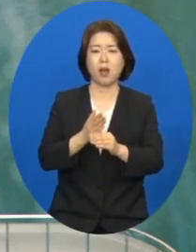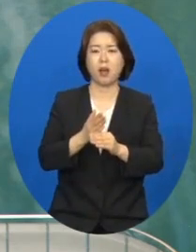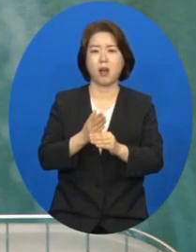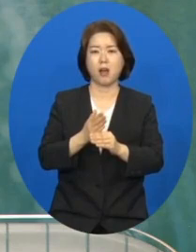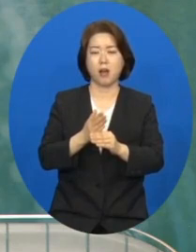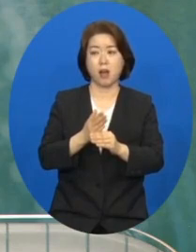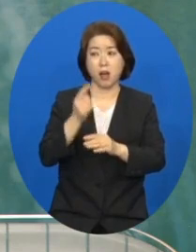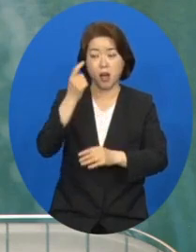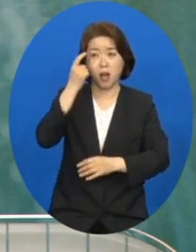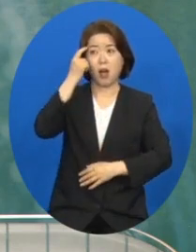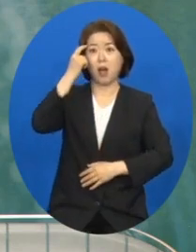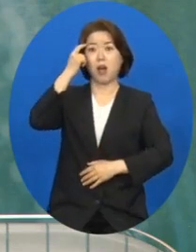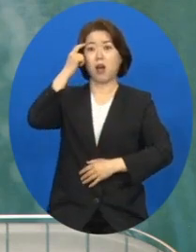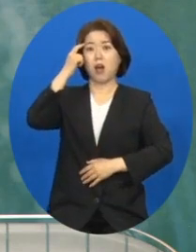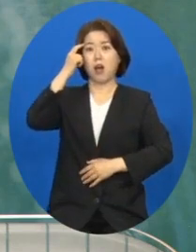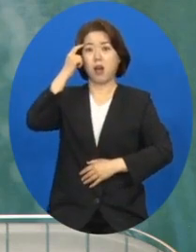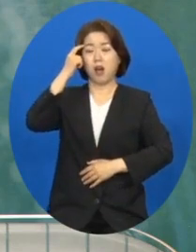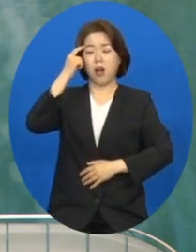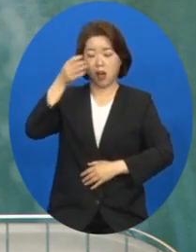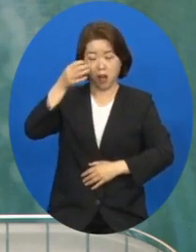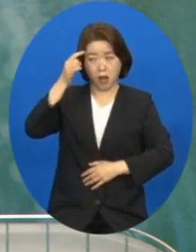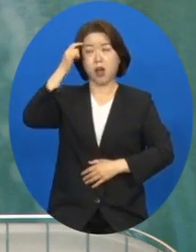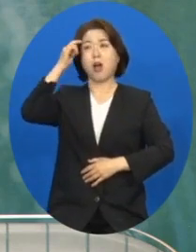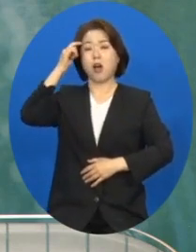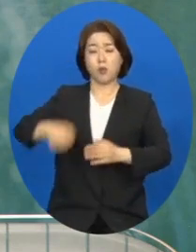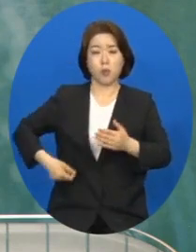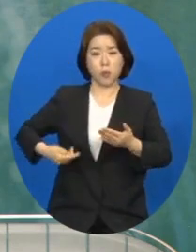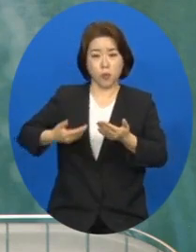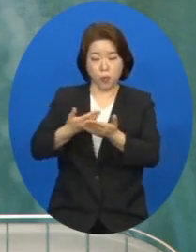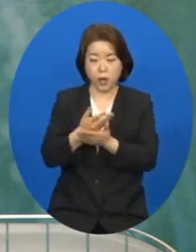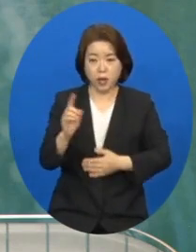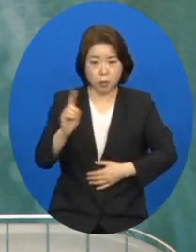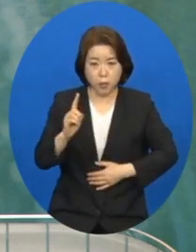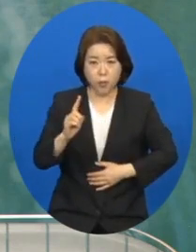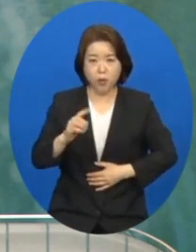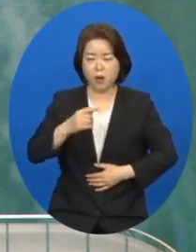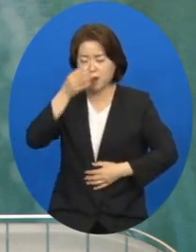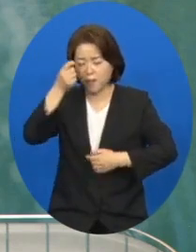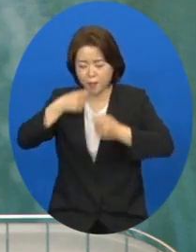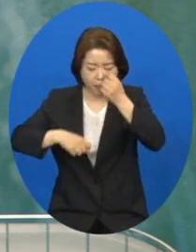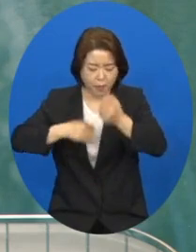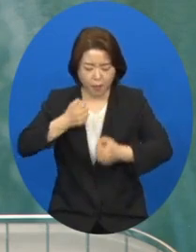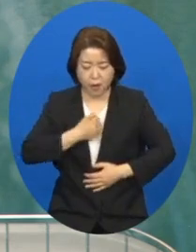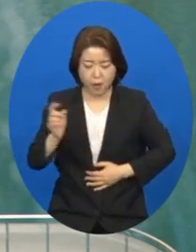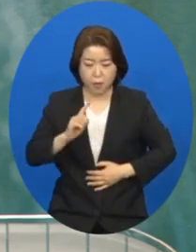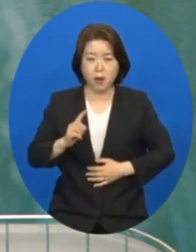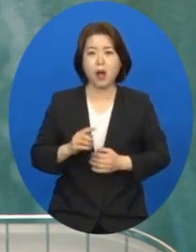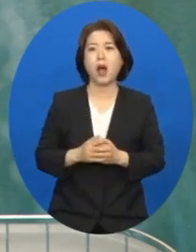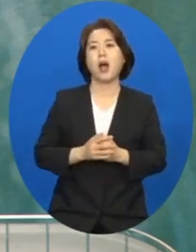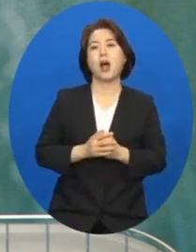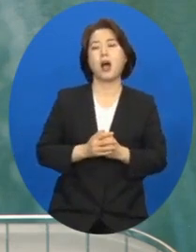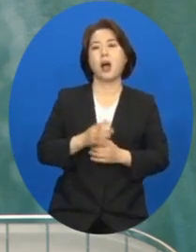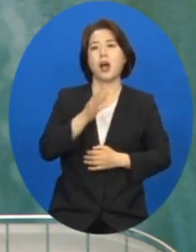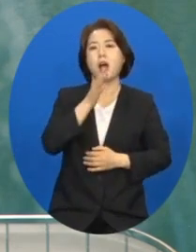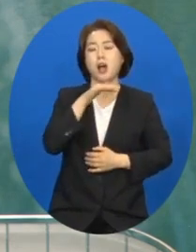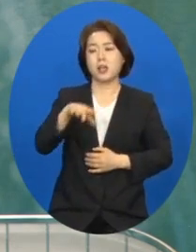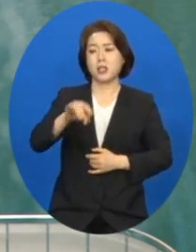통렬하게 깨닫고 회개한 것이 첫 열매 감사 신앙을 소홀히 했다는 것이었습니다.